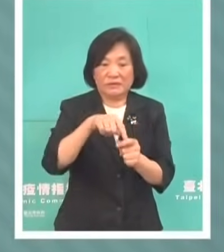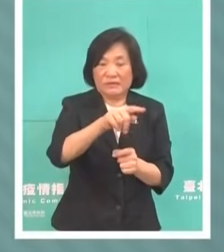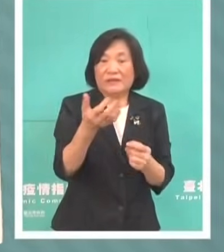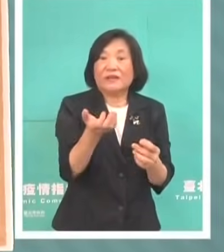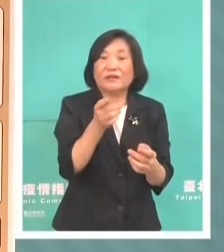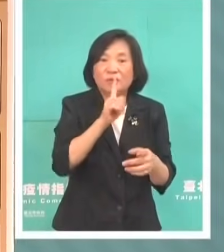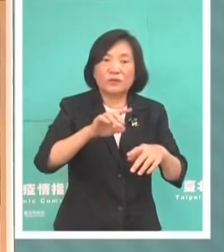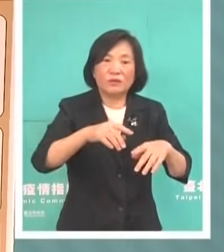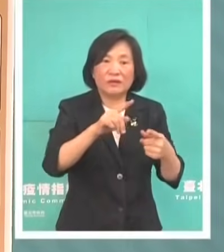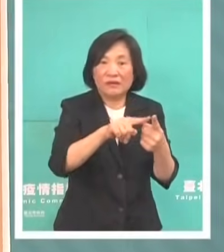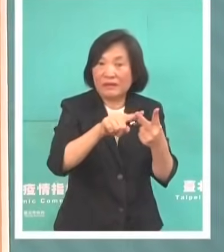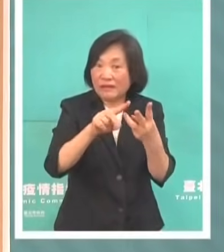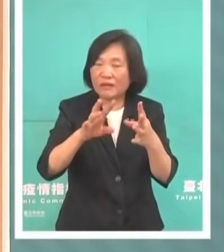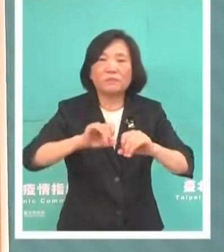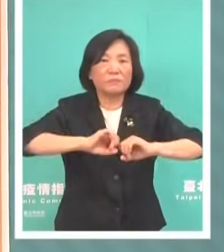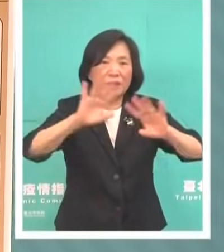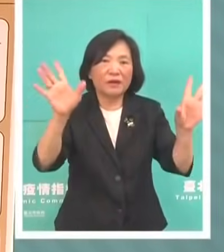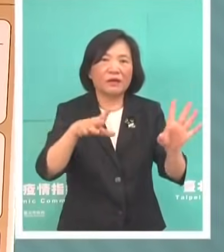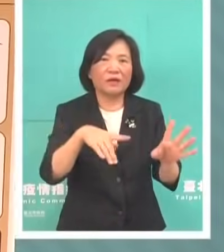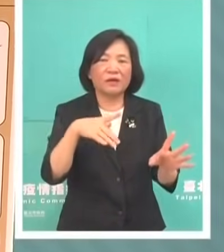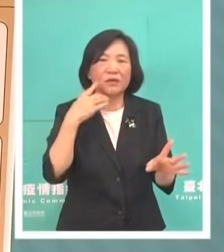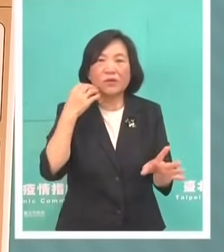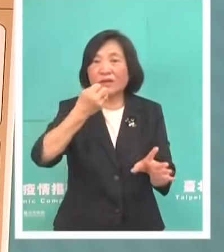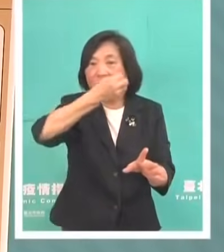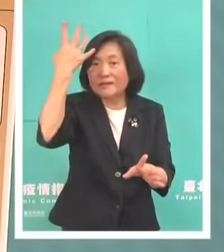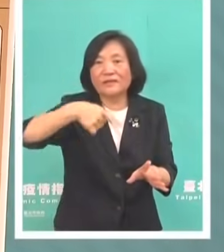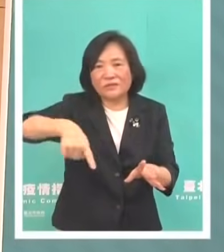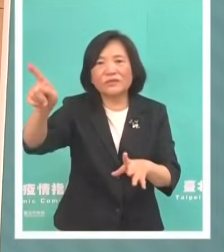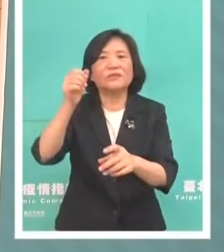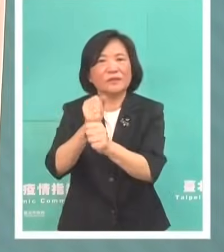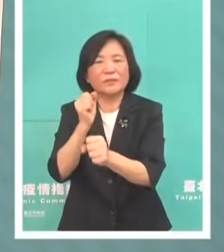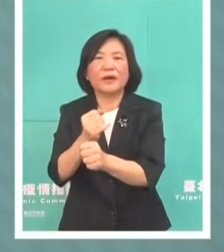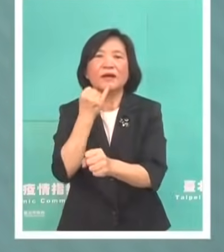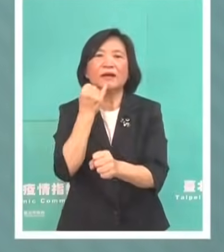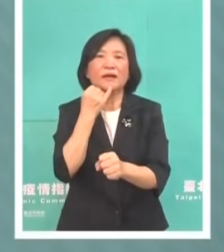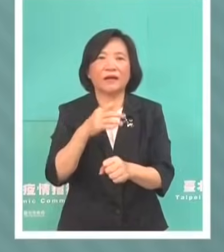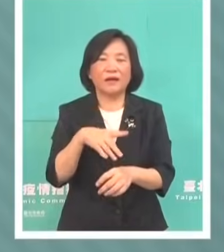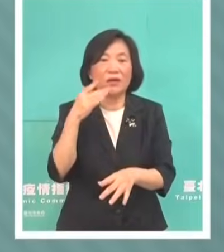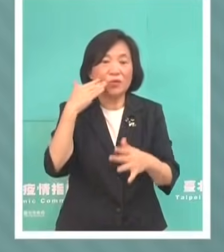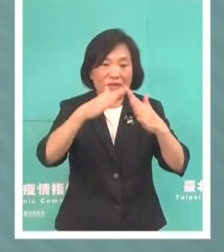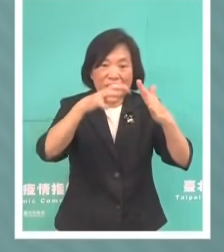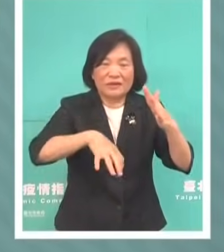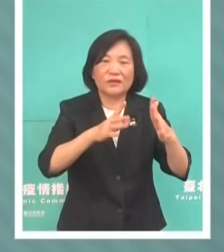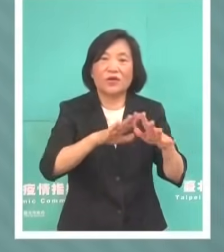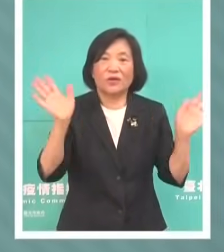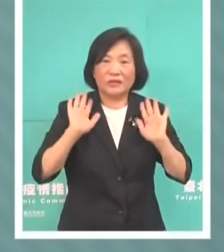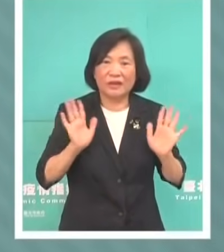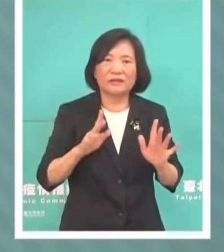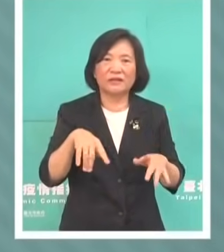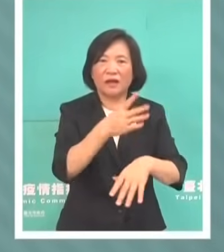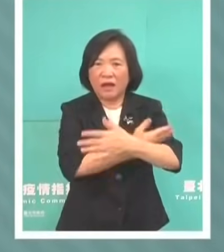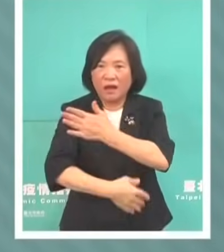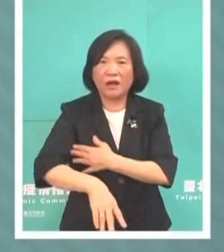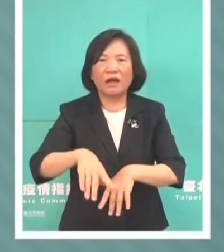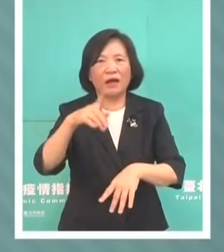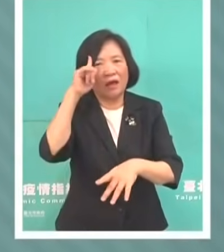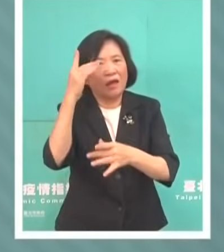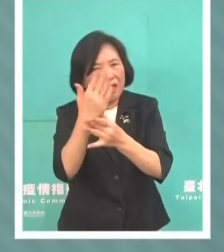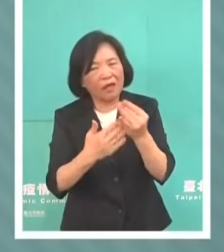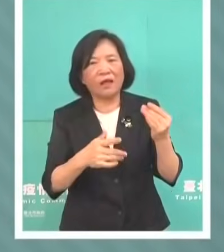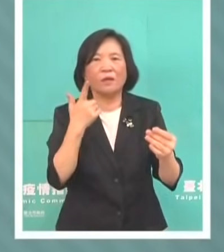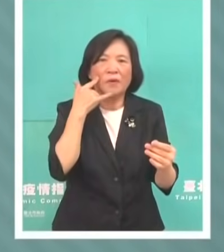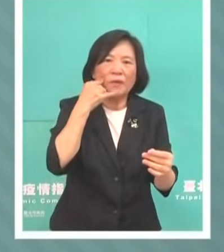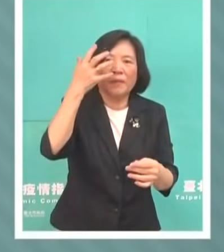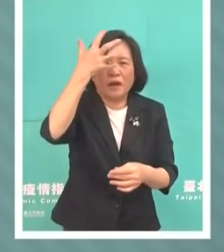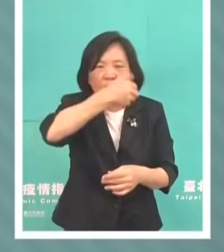知道？因为我让年轻人可以出去上班呢。你家里要照顾失智的爸爸或照顾那